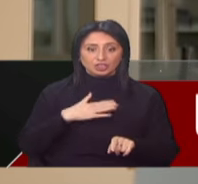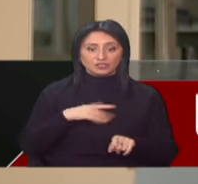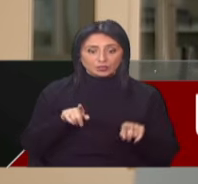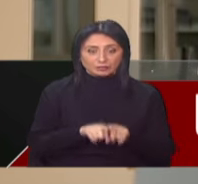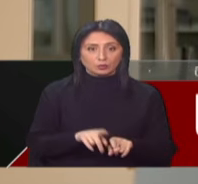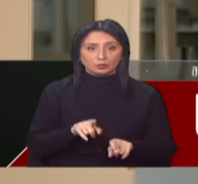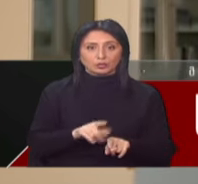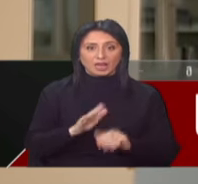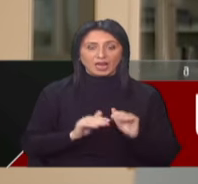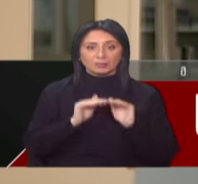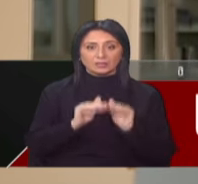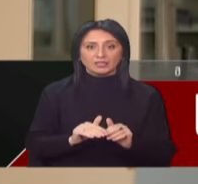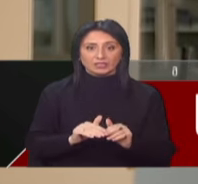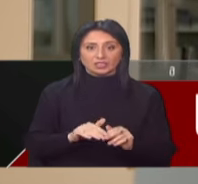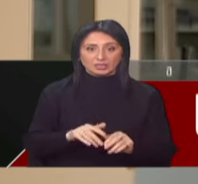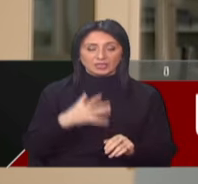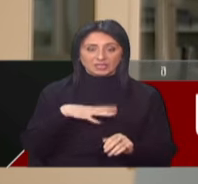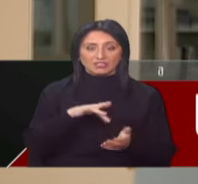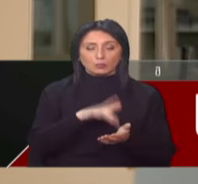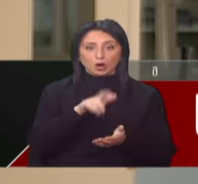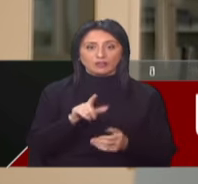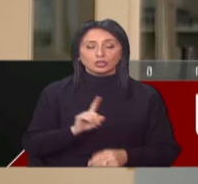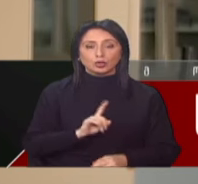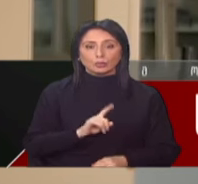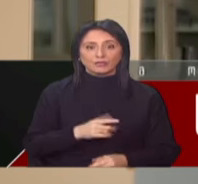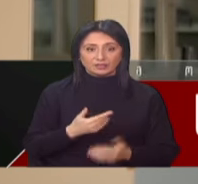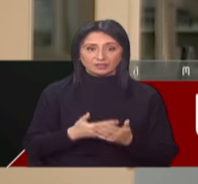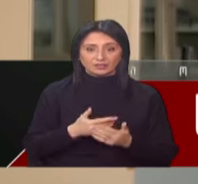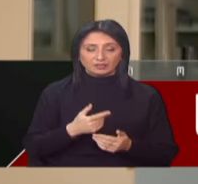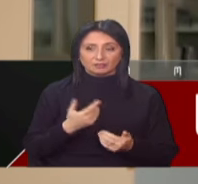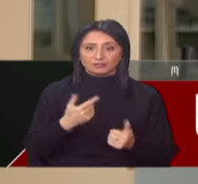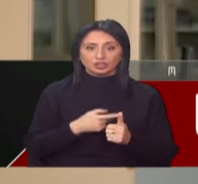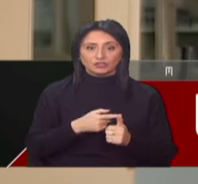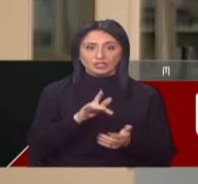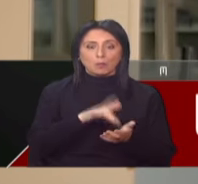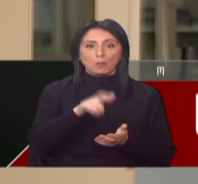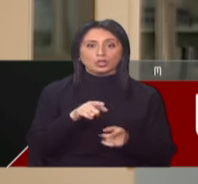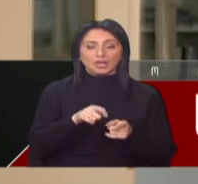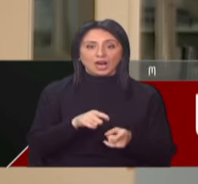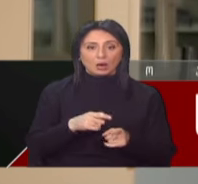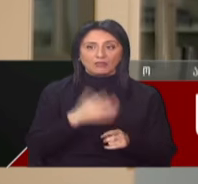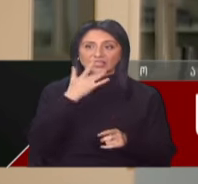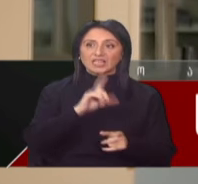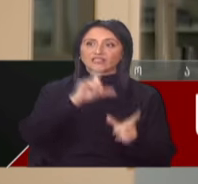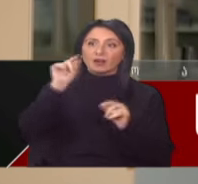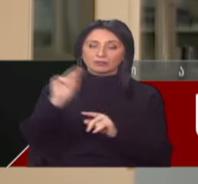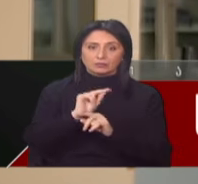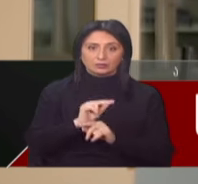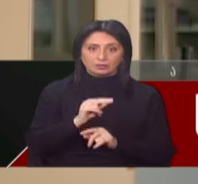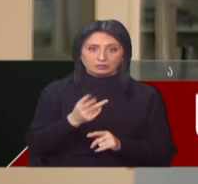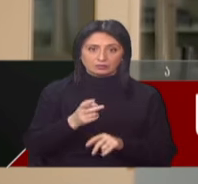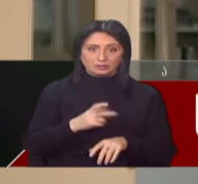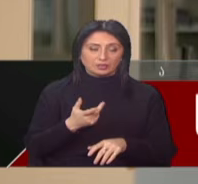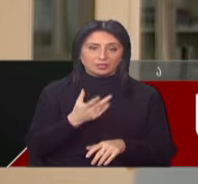ჩვენთვისაც იყოს ეს ხელმისაწვდომი თითოეული საქართველოს მოქალაქესთვის, რომ თქვა არ გვიწევდეს მოსახლეობის საზღვარგარეთ